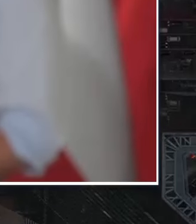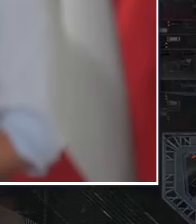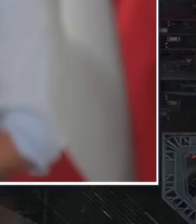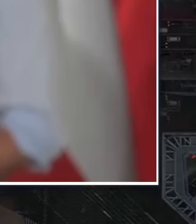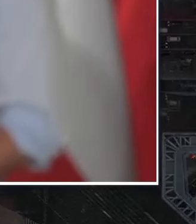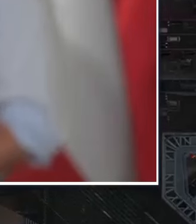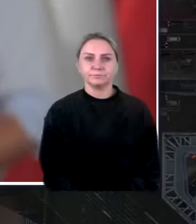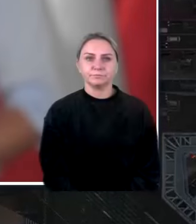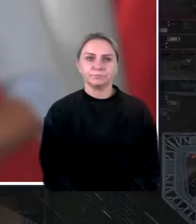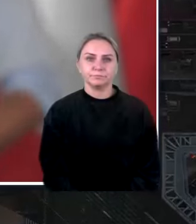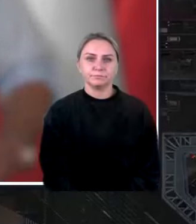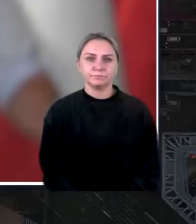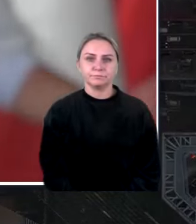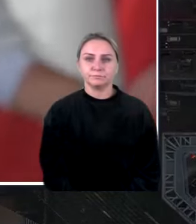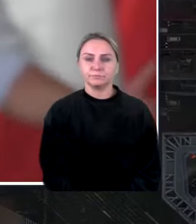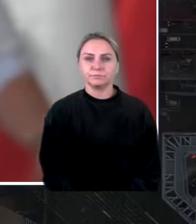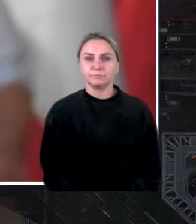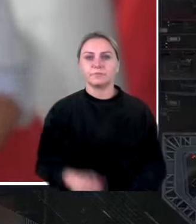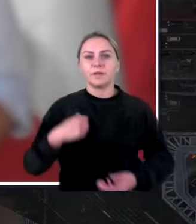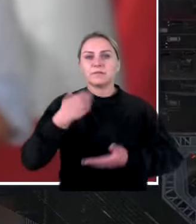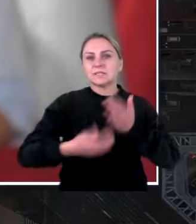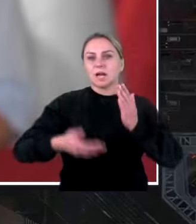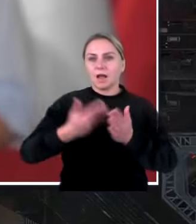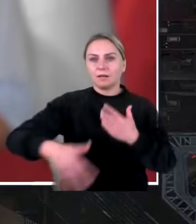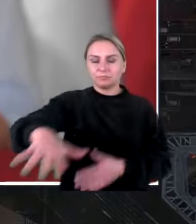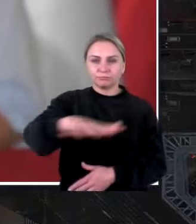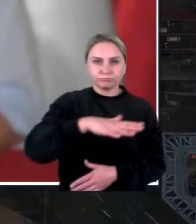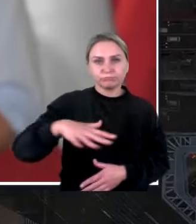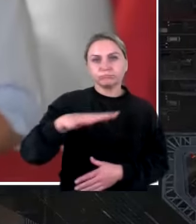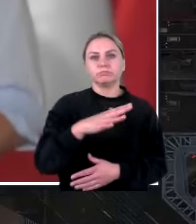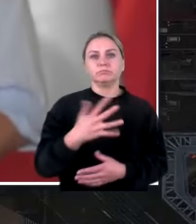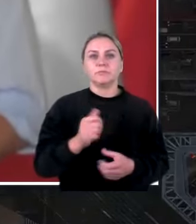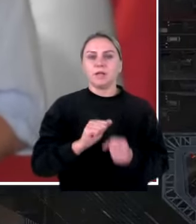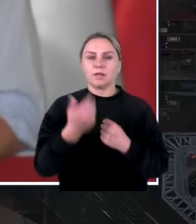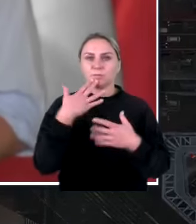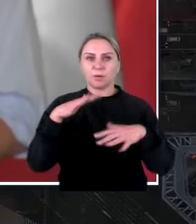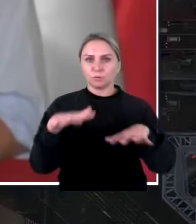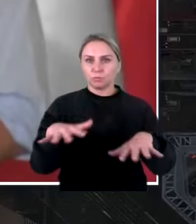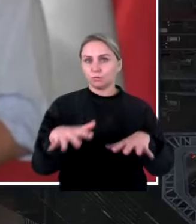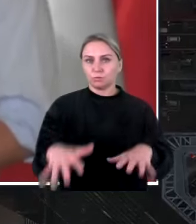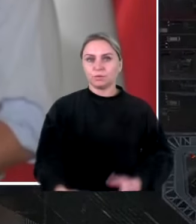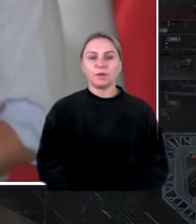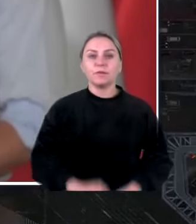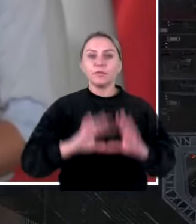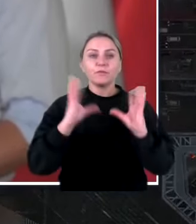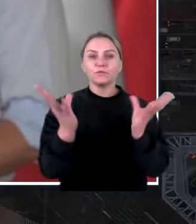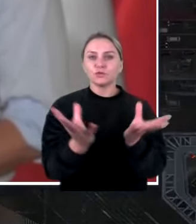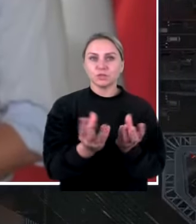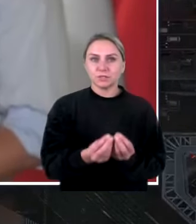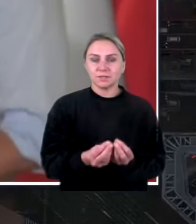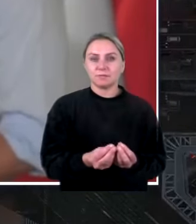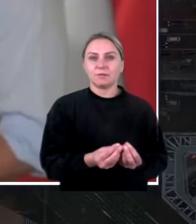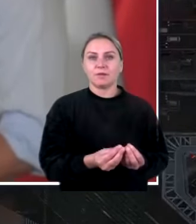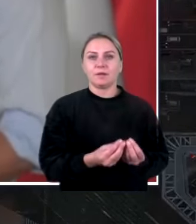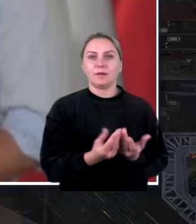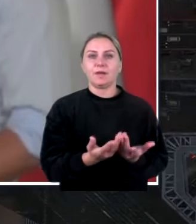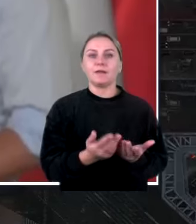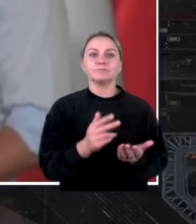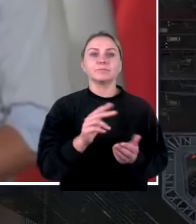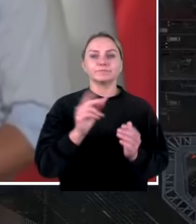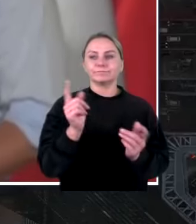Straty, jeśli chodzi o infrastrukturę, są niesamowicie duże. wszystkie nasze